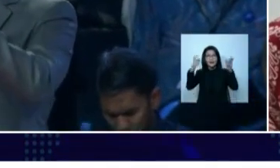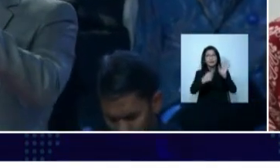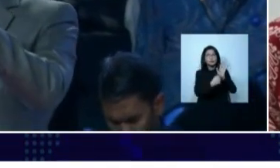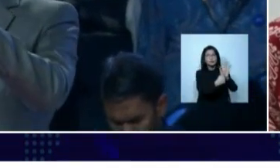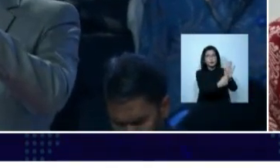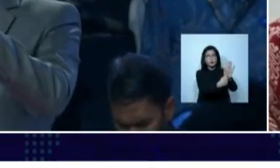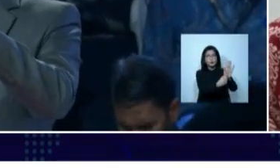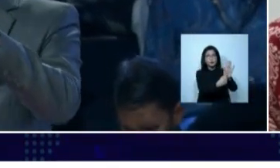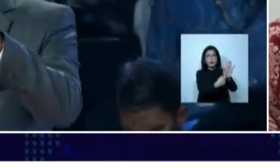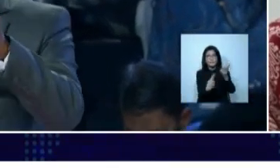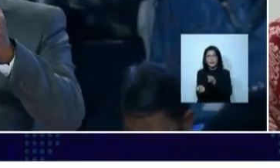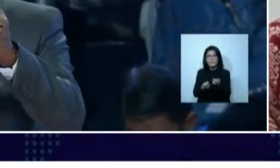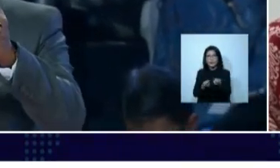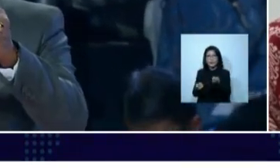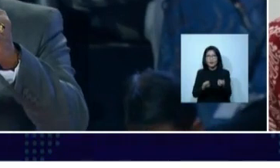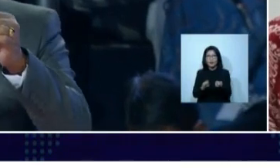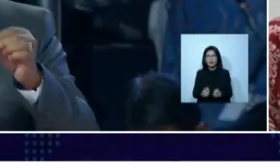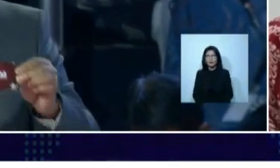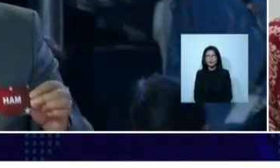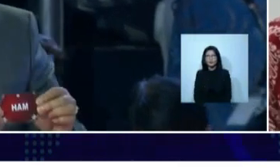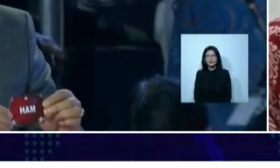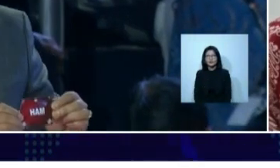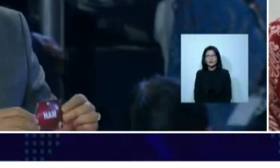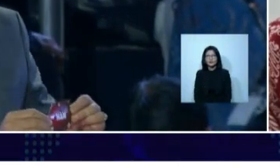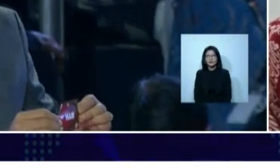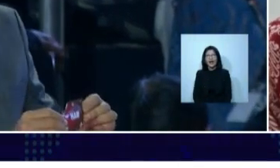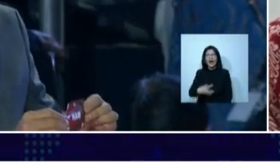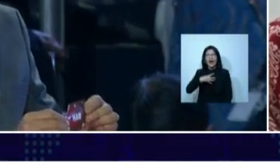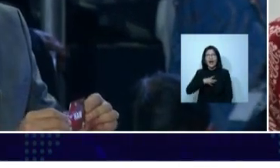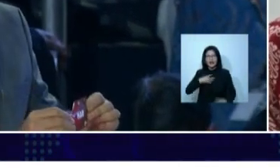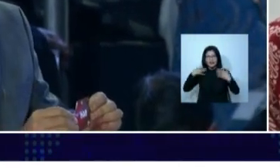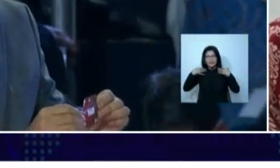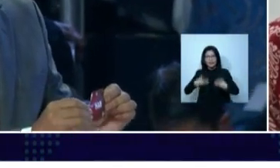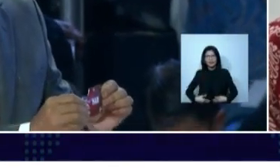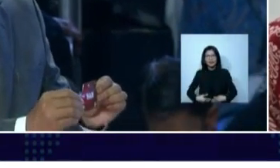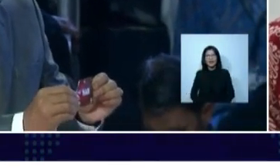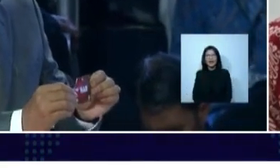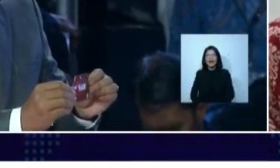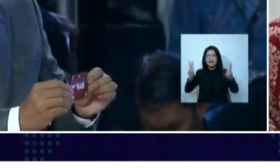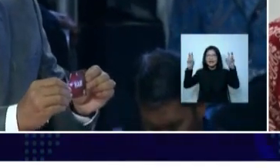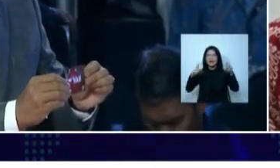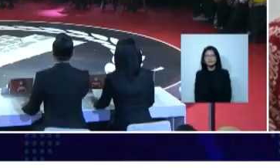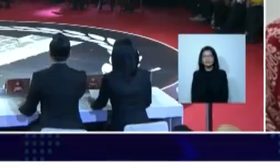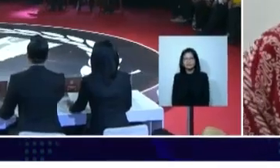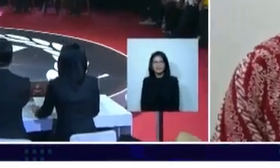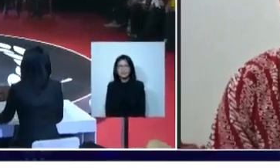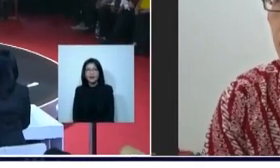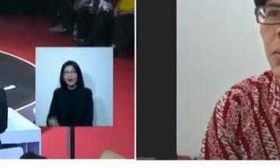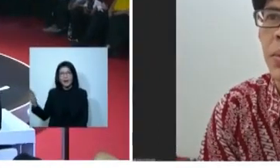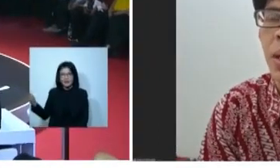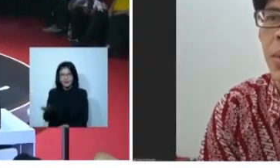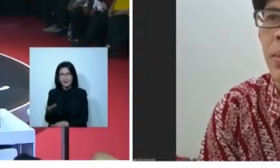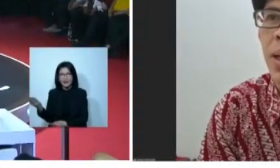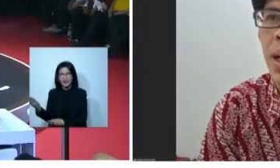yang harus disampaikan kepada pemilih pemula gitu ya. Pertama, ada sisi substantif yang harus disampaikan. Artinya harus masuk